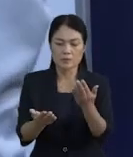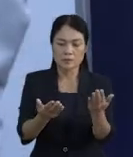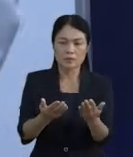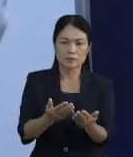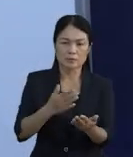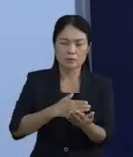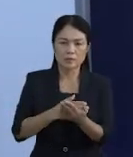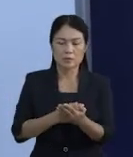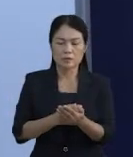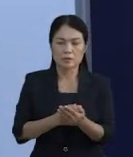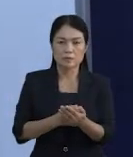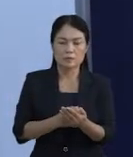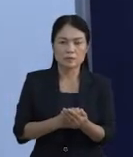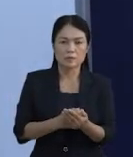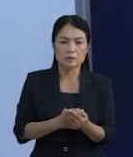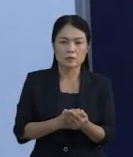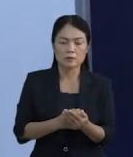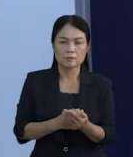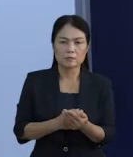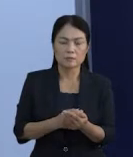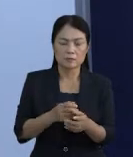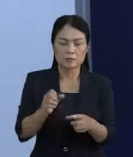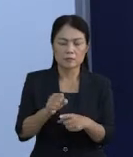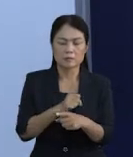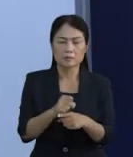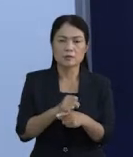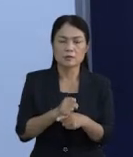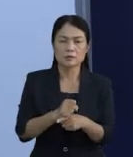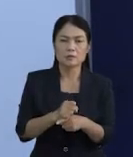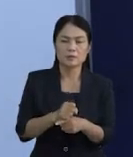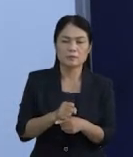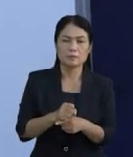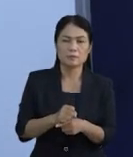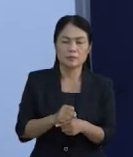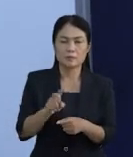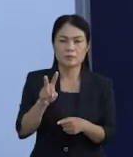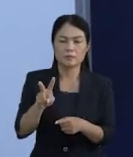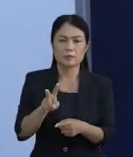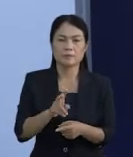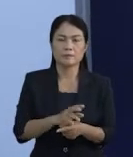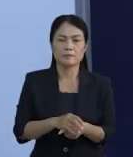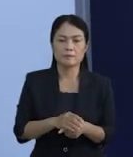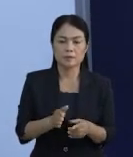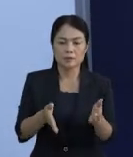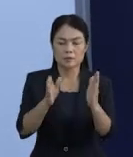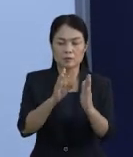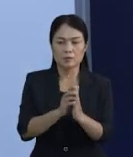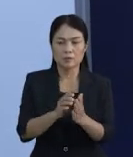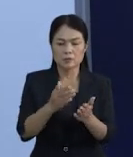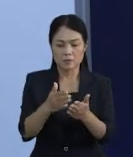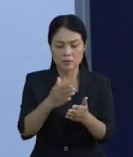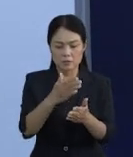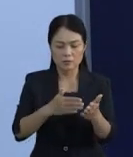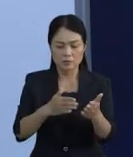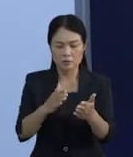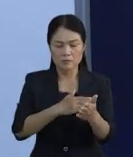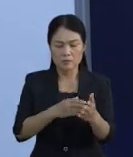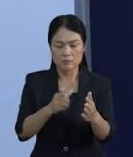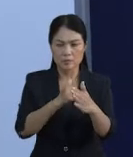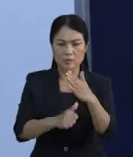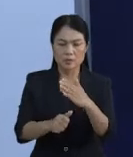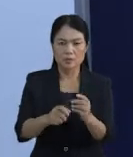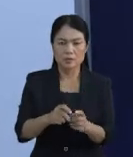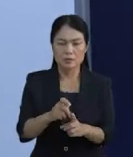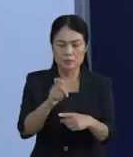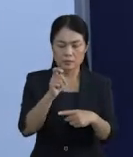tục nói bà lấy chỗ đó luôn hát chúng nói tí tí chỗ bằng cốt chùm nuốn khẳng cao trâm